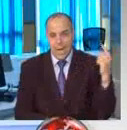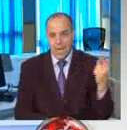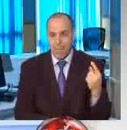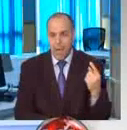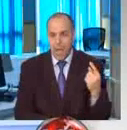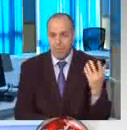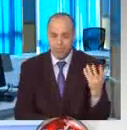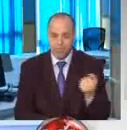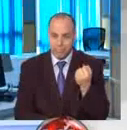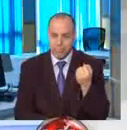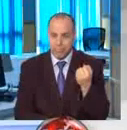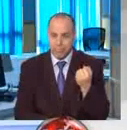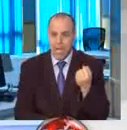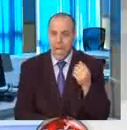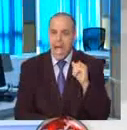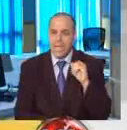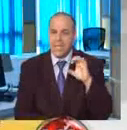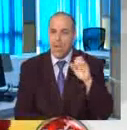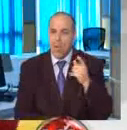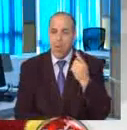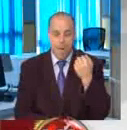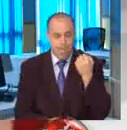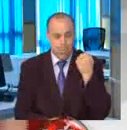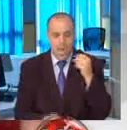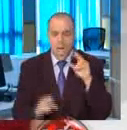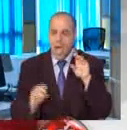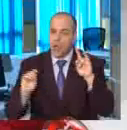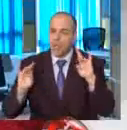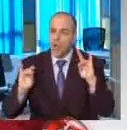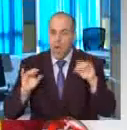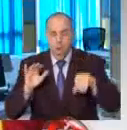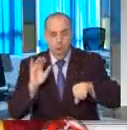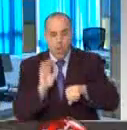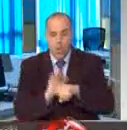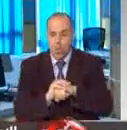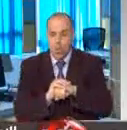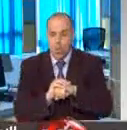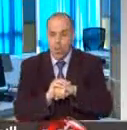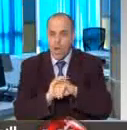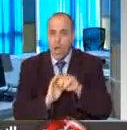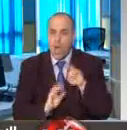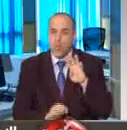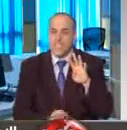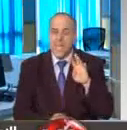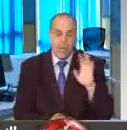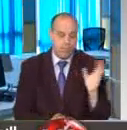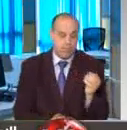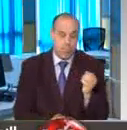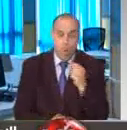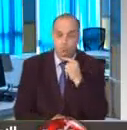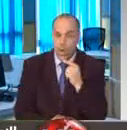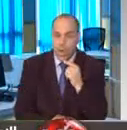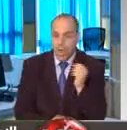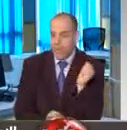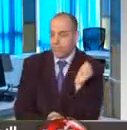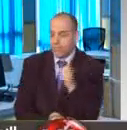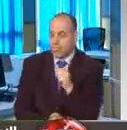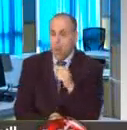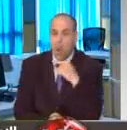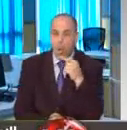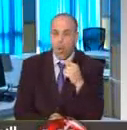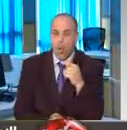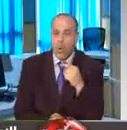انتزع أديلايد يونايتد صدارة البطولة الأسترالية لكرة القدم من ويسترن سيدني عندما تغلب على